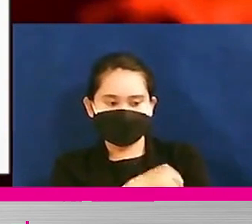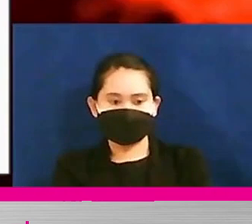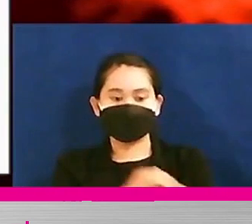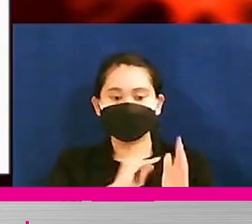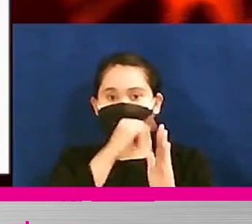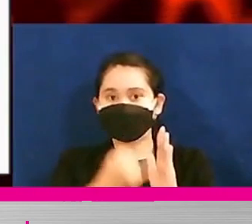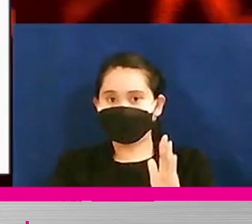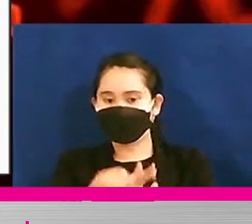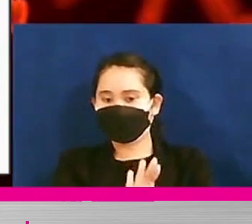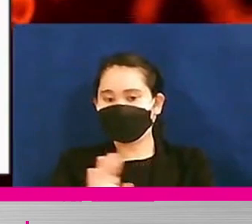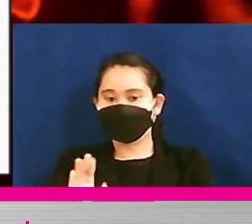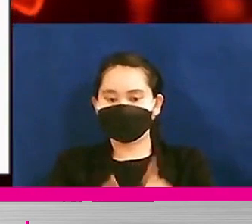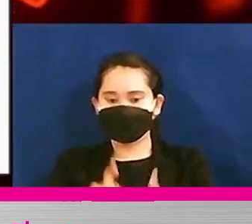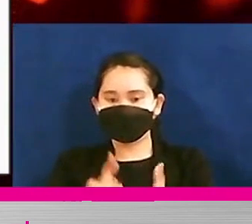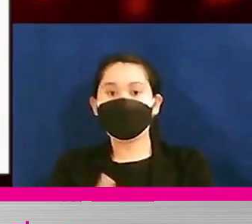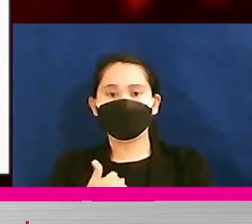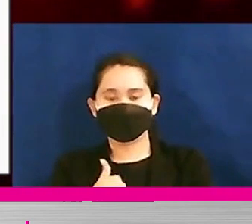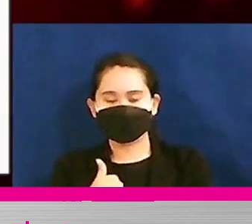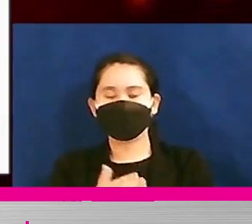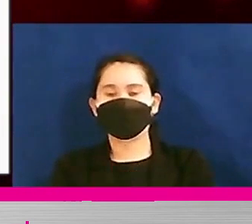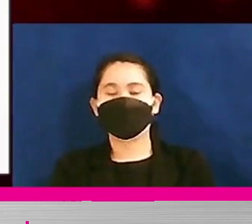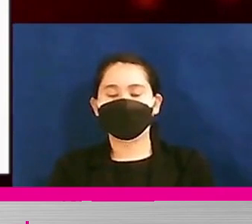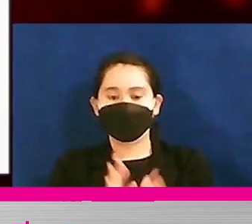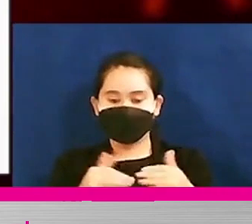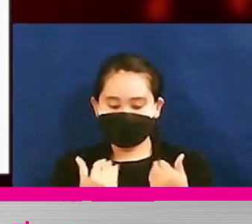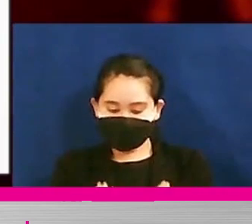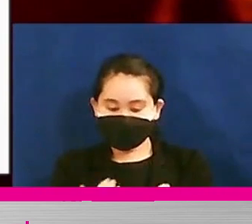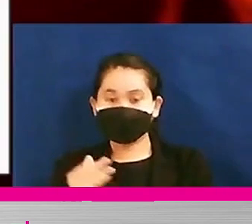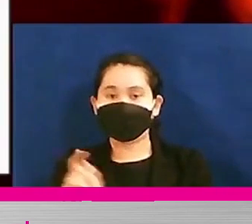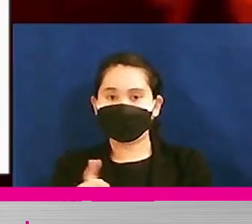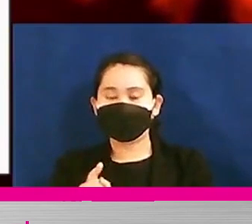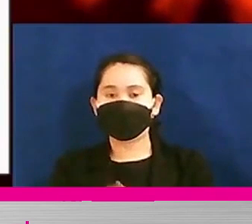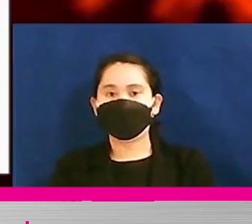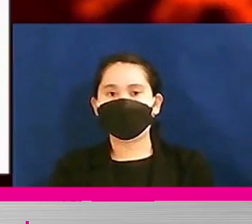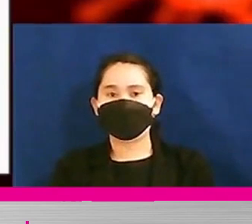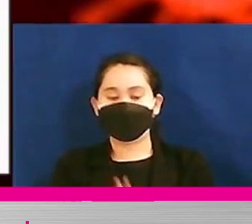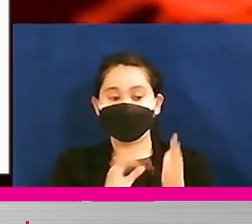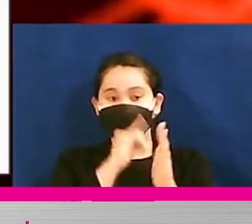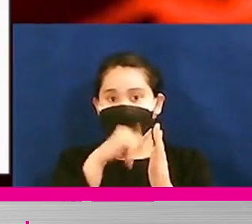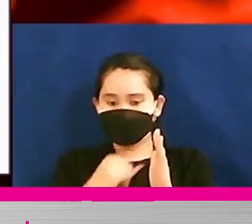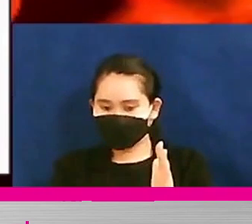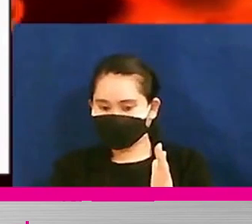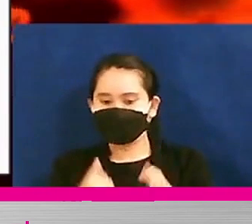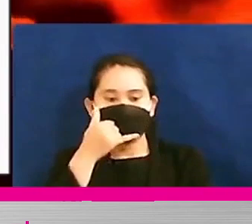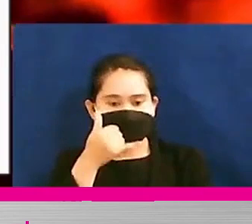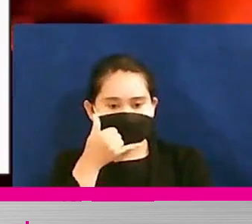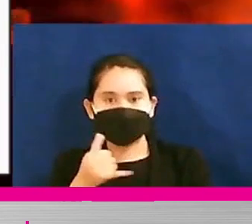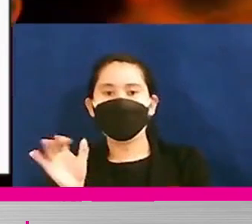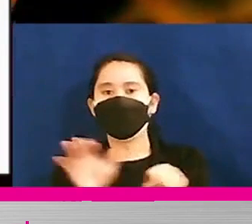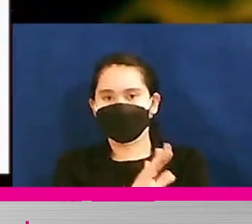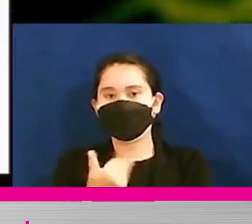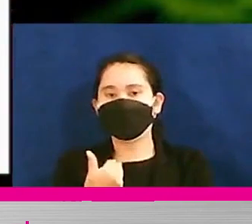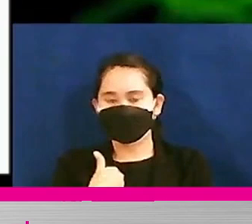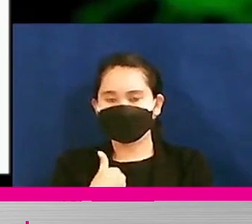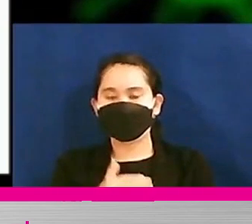ที่รับผู้ป่วยระยะที่ 3และมีท้องถิ่นช่วยดำเนินการและระยะที่ 4นโยบายภาครัฐสร้างความร่วมมือทั้งมีพระเอก